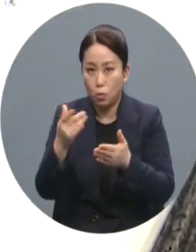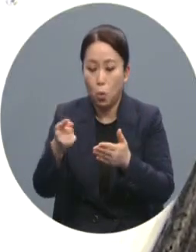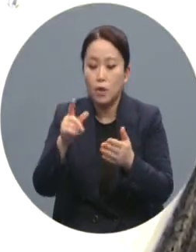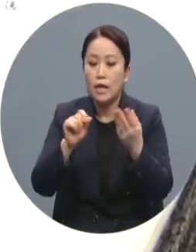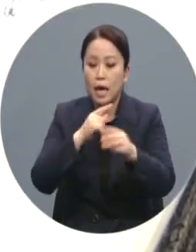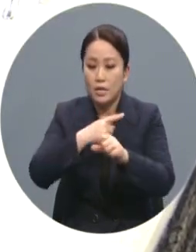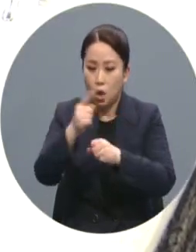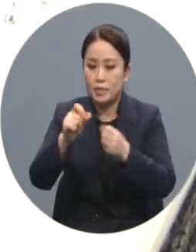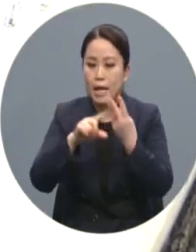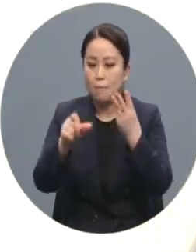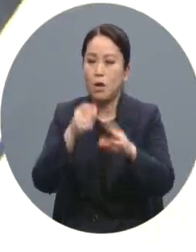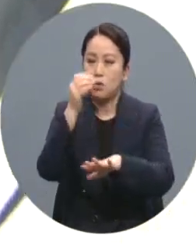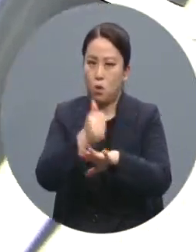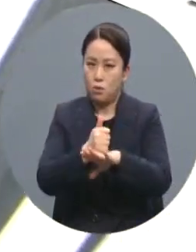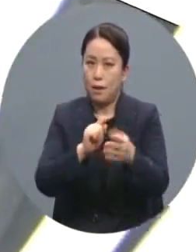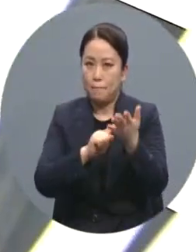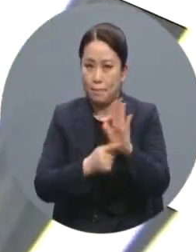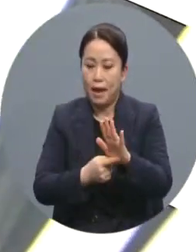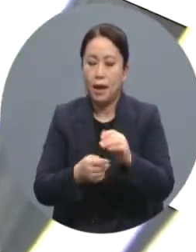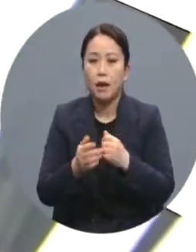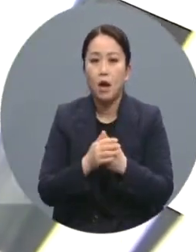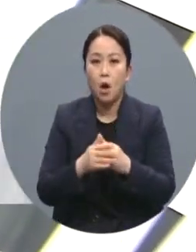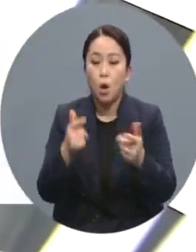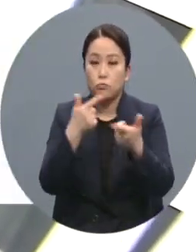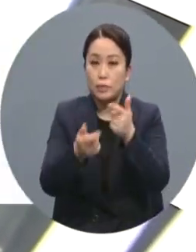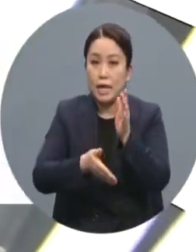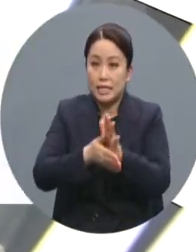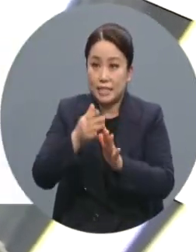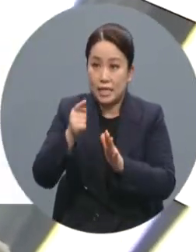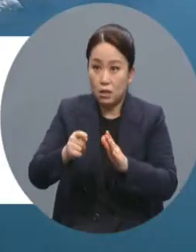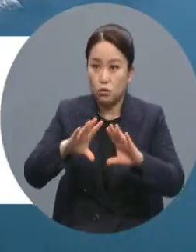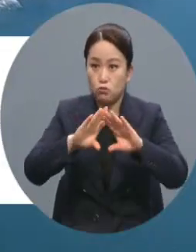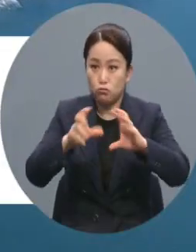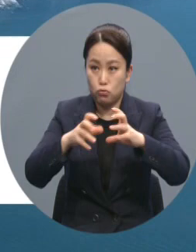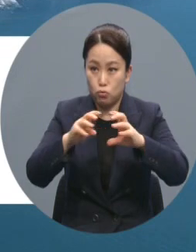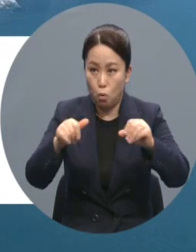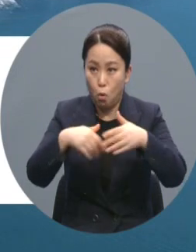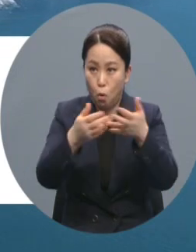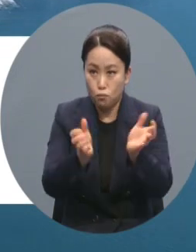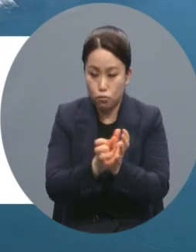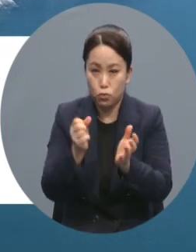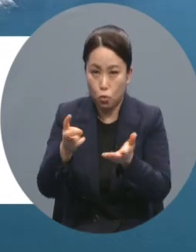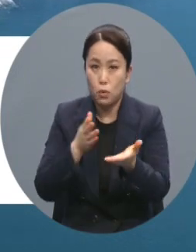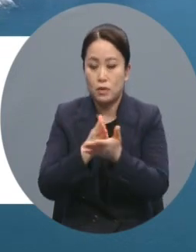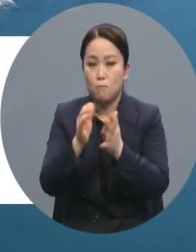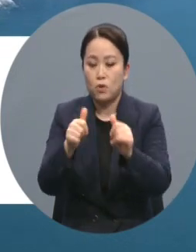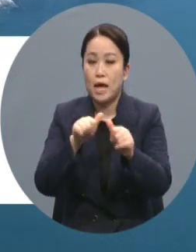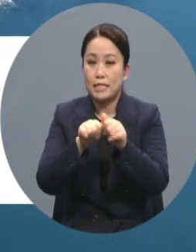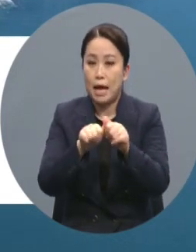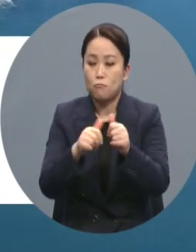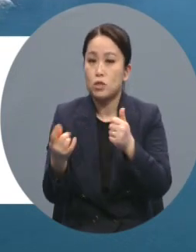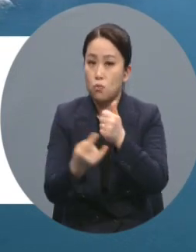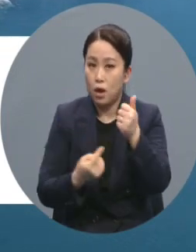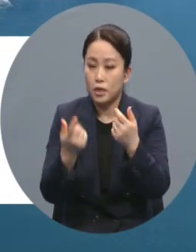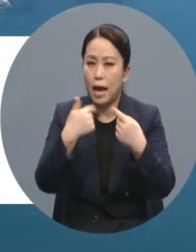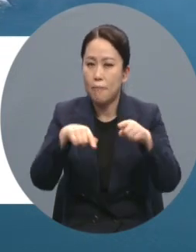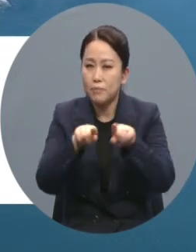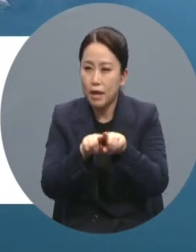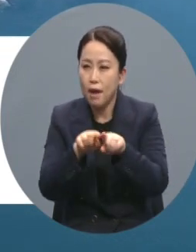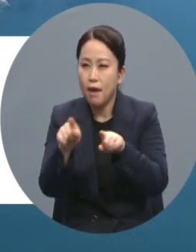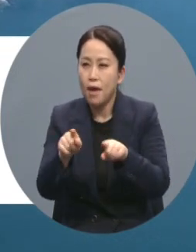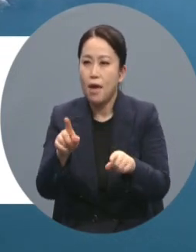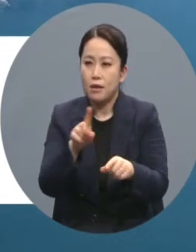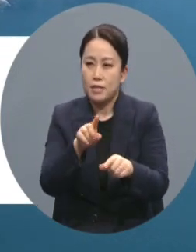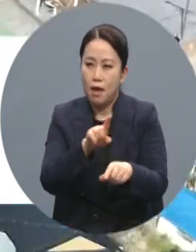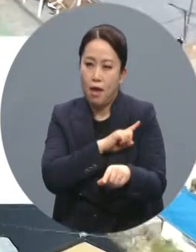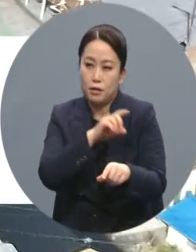나옵니다. 부산시에서는 국토부 그리고 전문가 자문위원 등과 긴밀히 협력하여 최적의